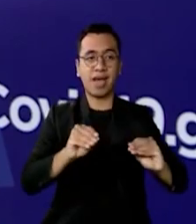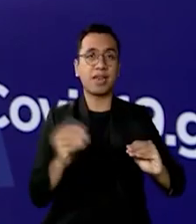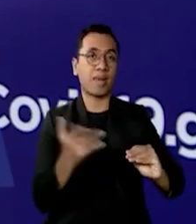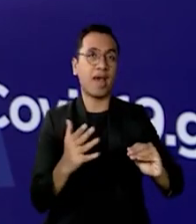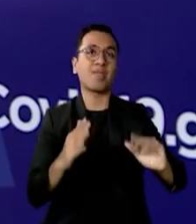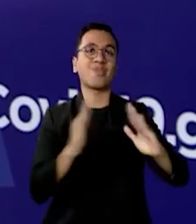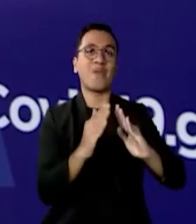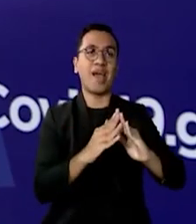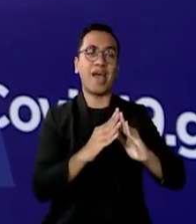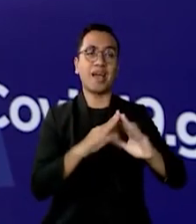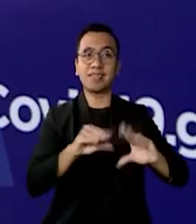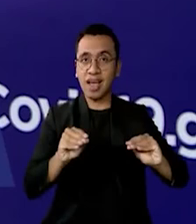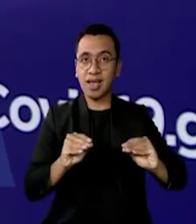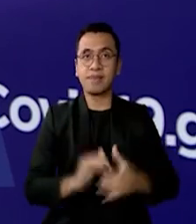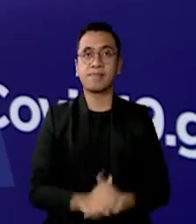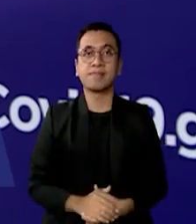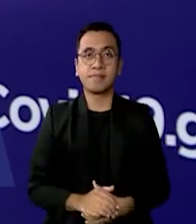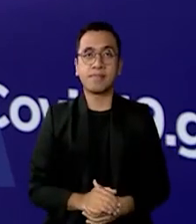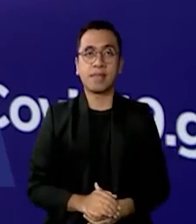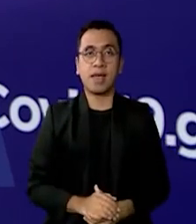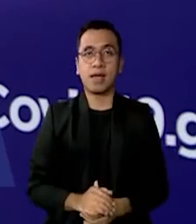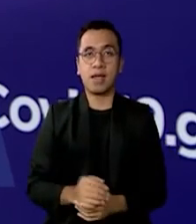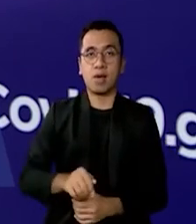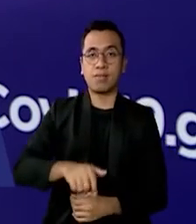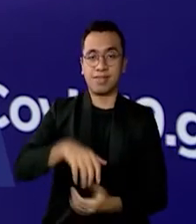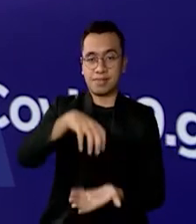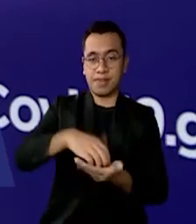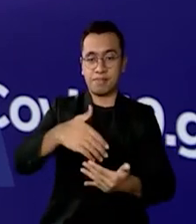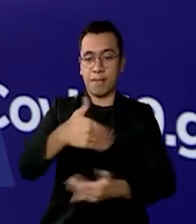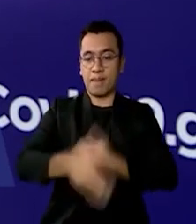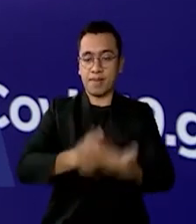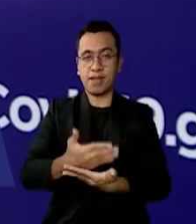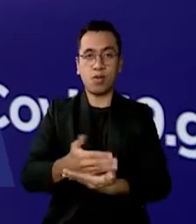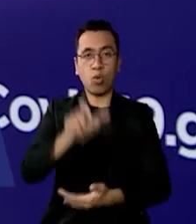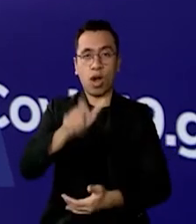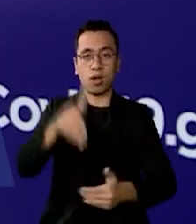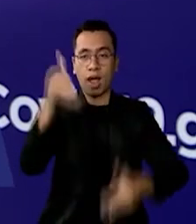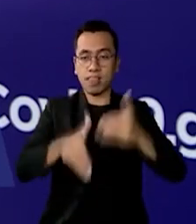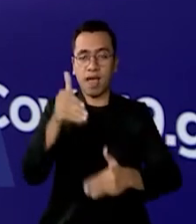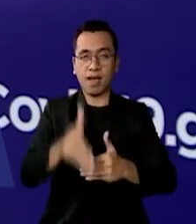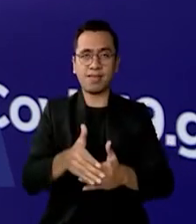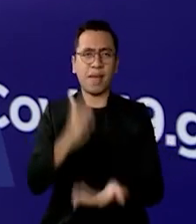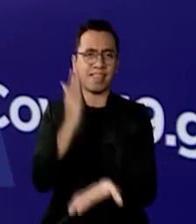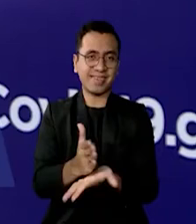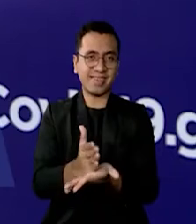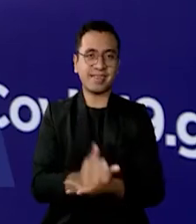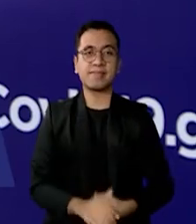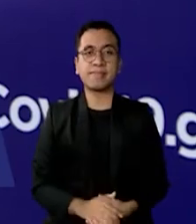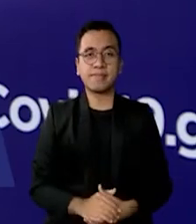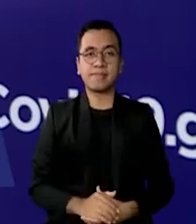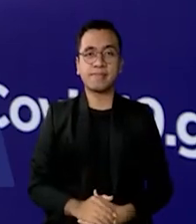pembatasan Pekerja yang bekerja di dalam pabrik dan itu sudah dilakukan oleh perusahaan-perusahaan di Karawang